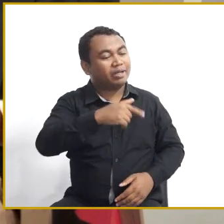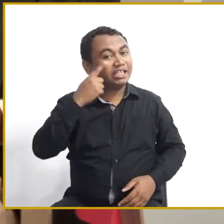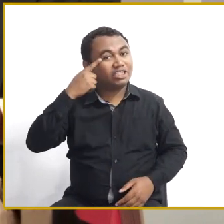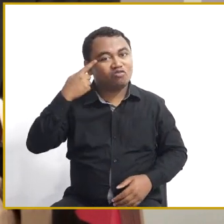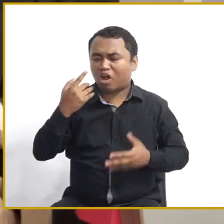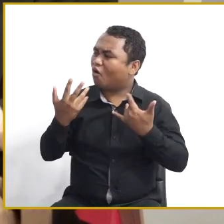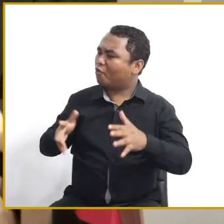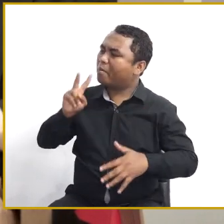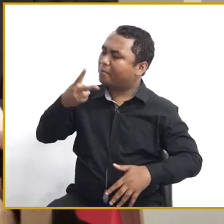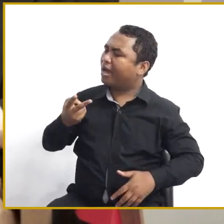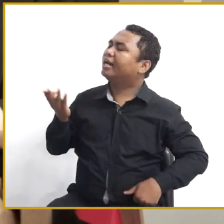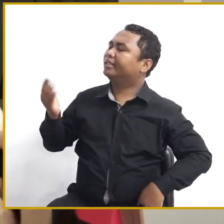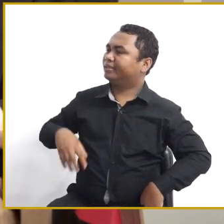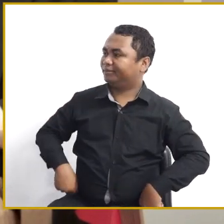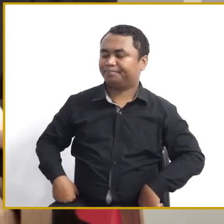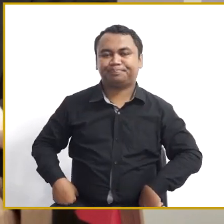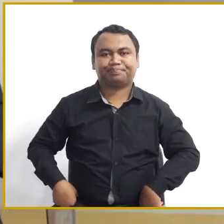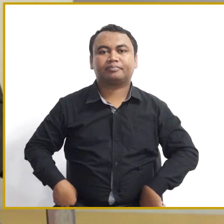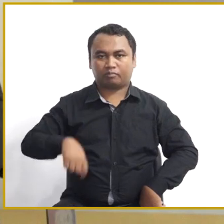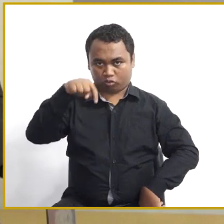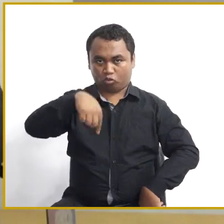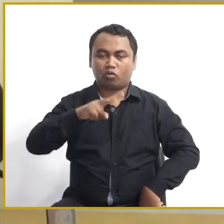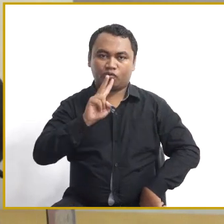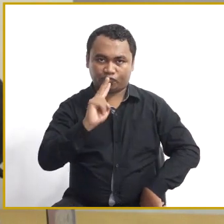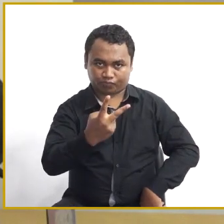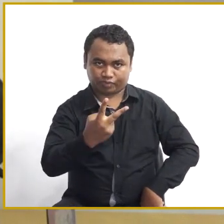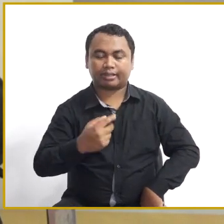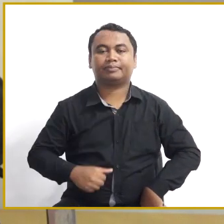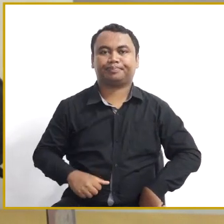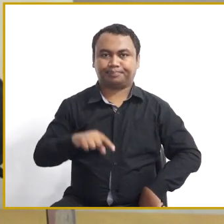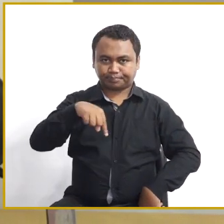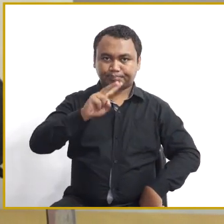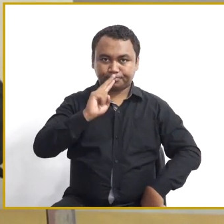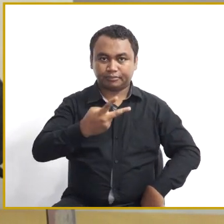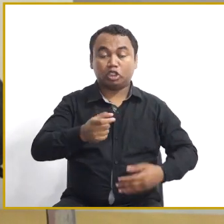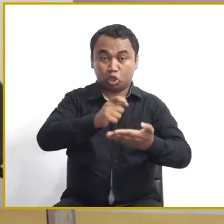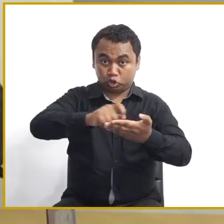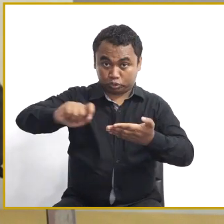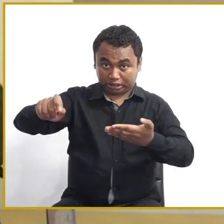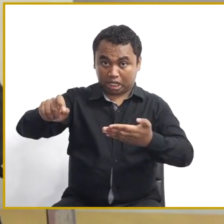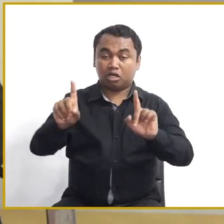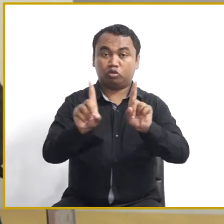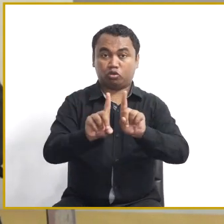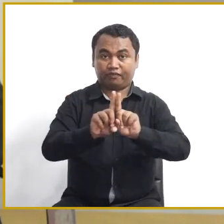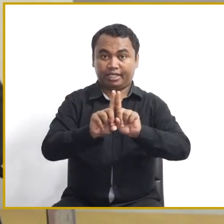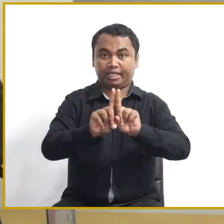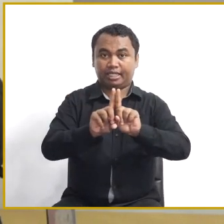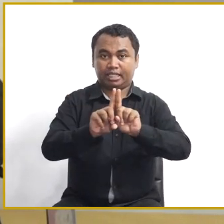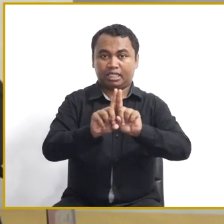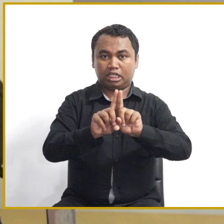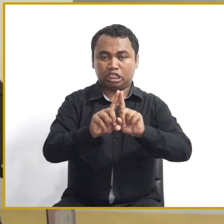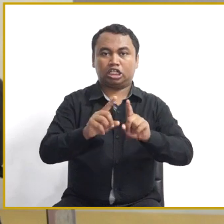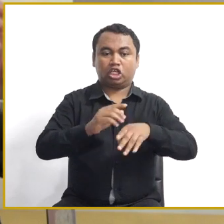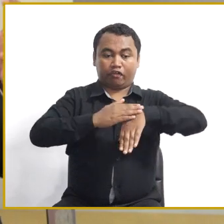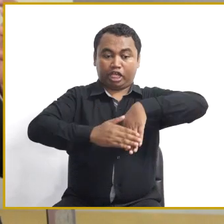mety anazavany Patrick Rarimanana zany ny trosange a fomba anankiray zany io a